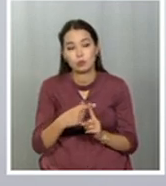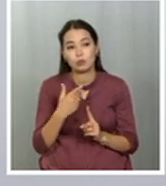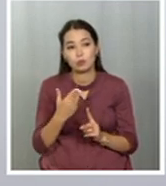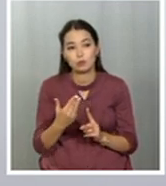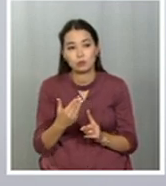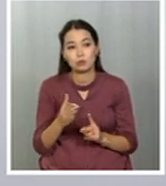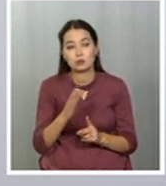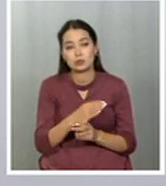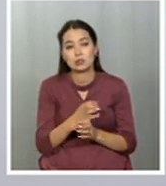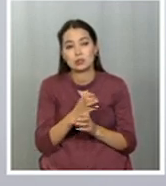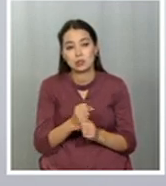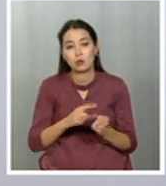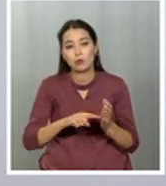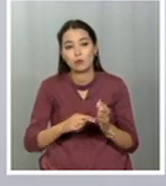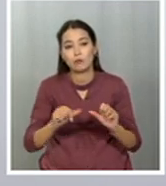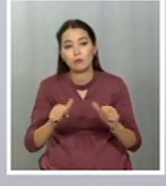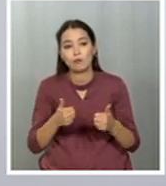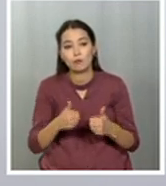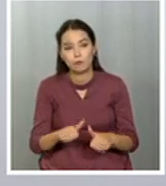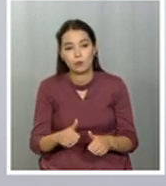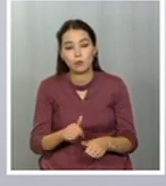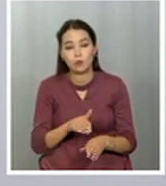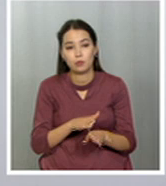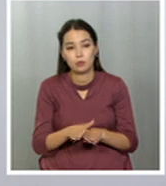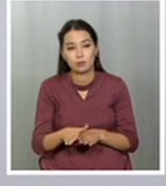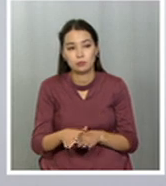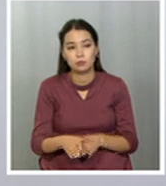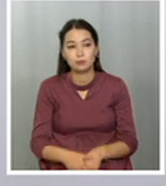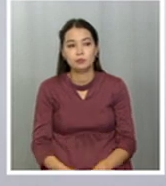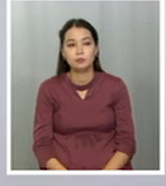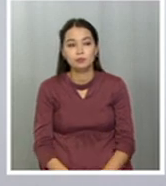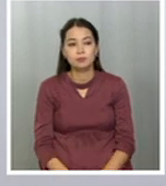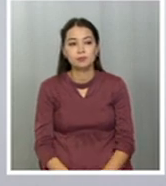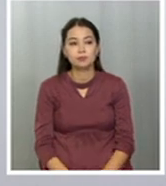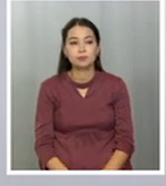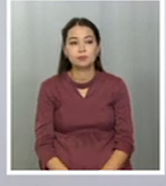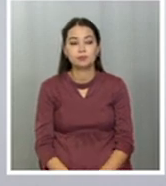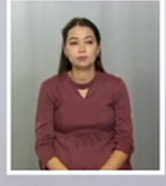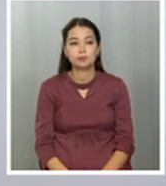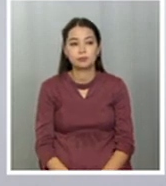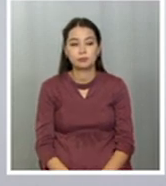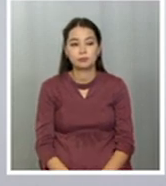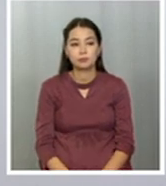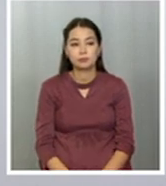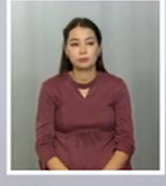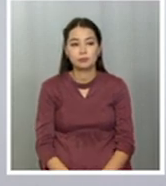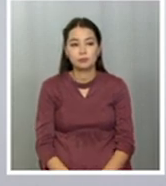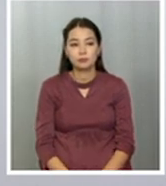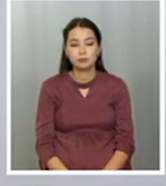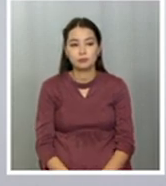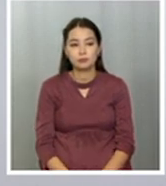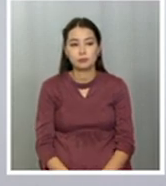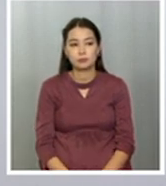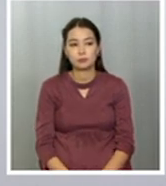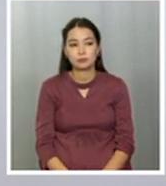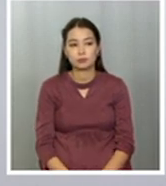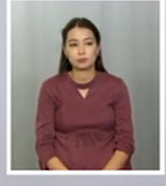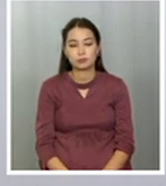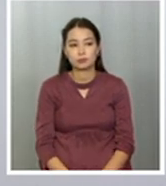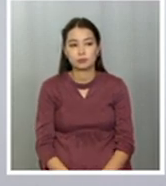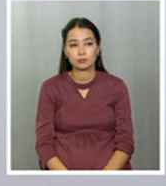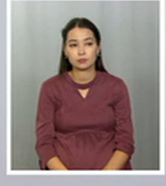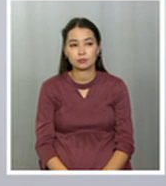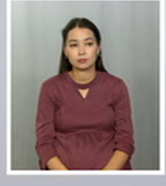қысқаша көбейту формуласын береді. Оны келесідей жаза аламыз. Яғни А7-ші